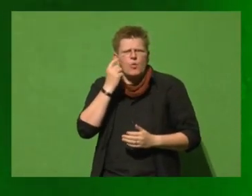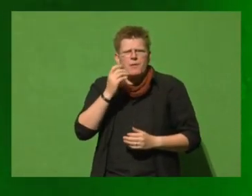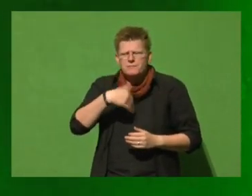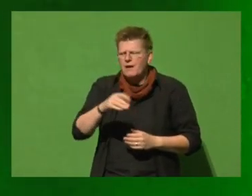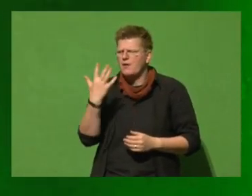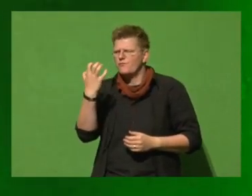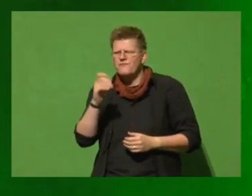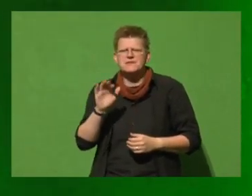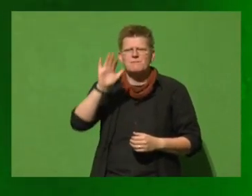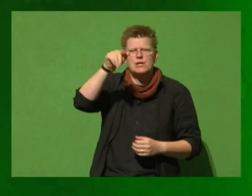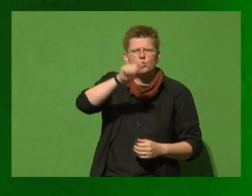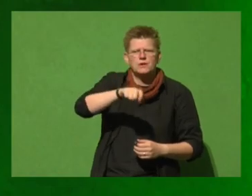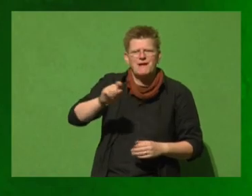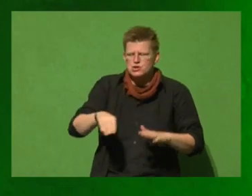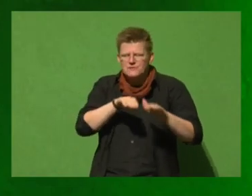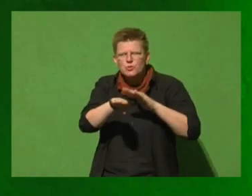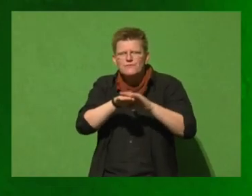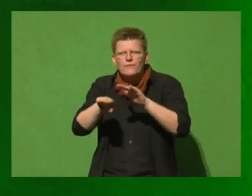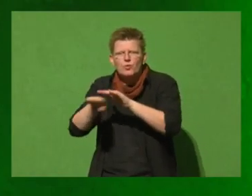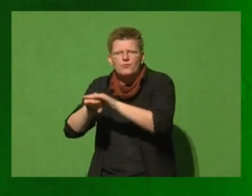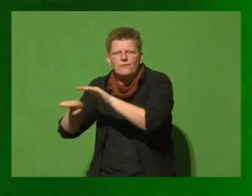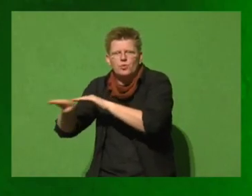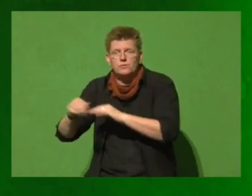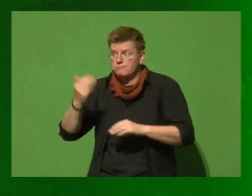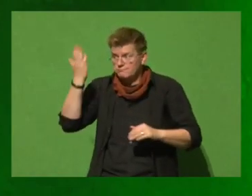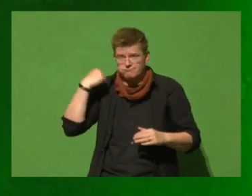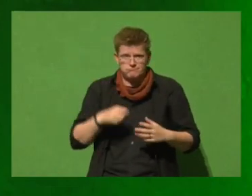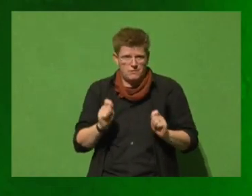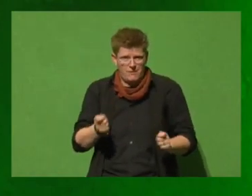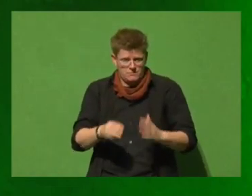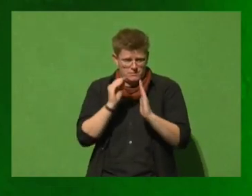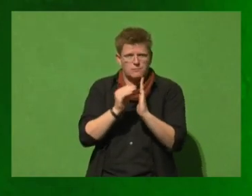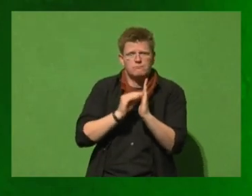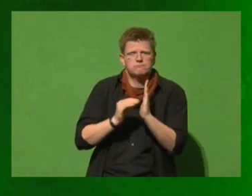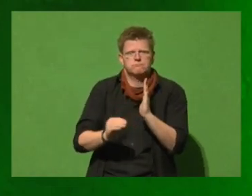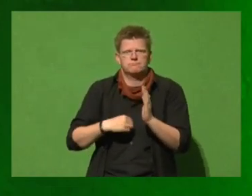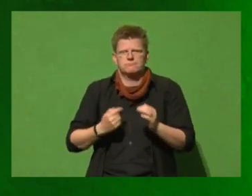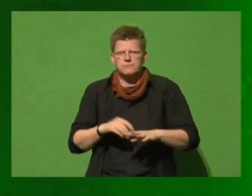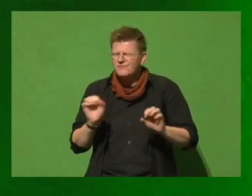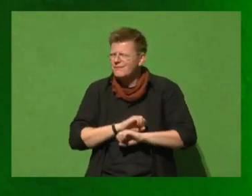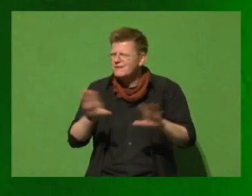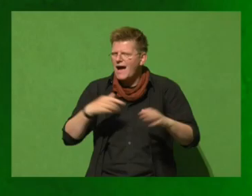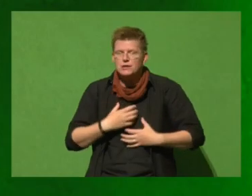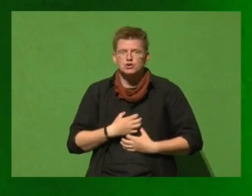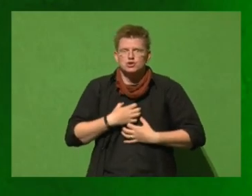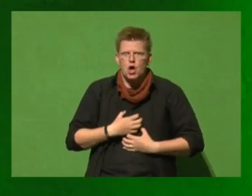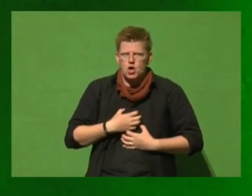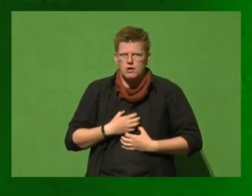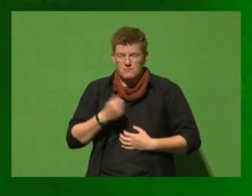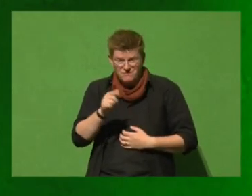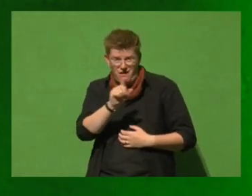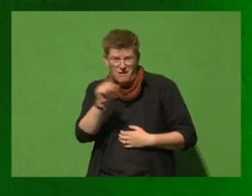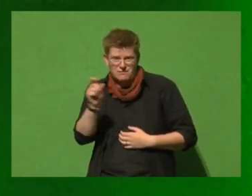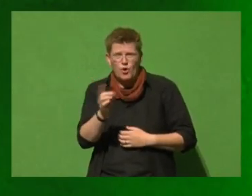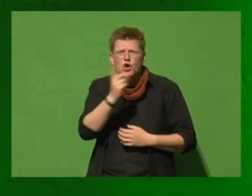Flucht. Als wir diesen Antrag schrieben, erschütterten uns die Nachrichten von mehr als 1000 Toten binnen einer Woche im